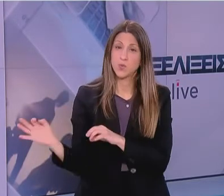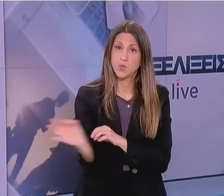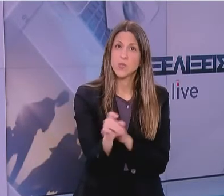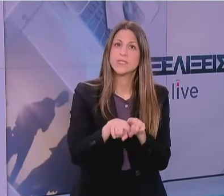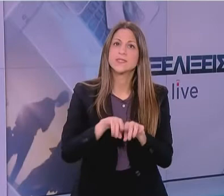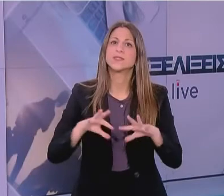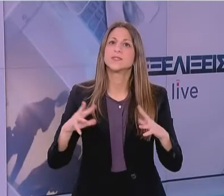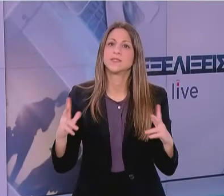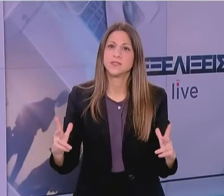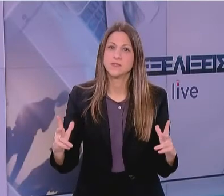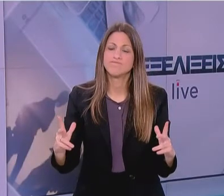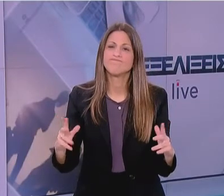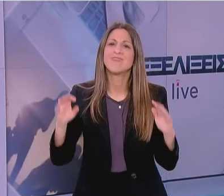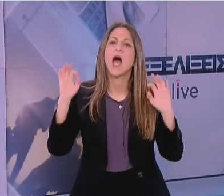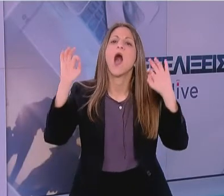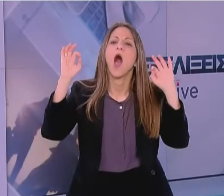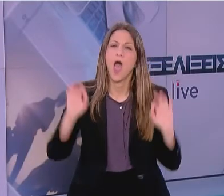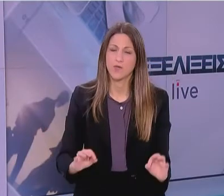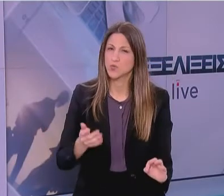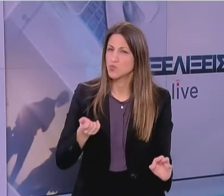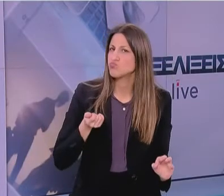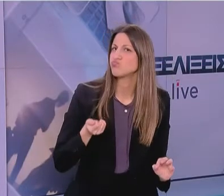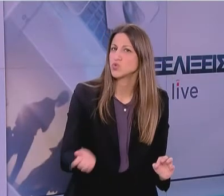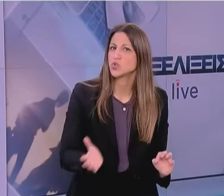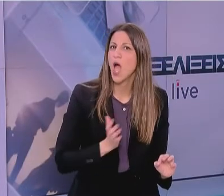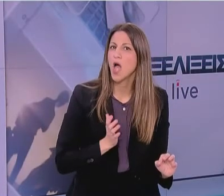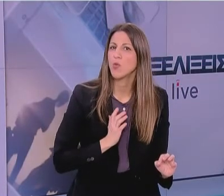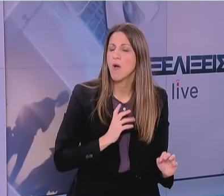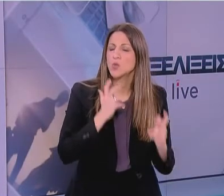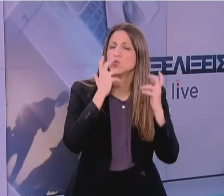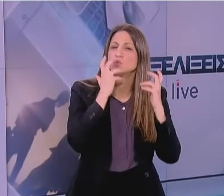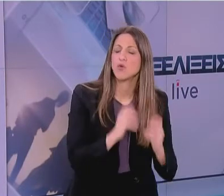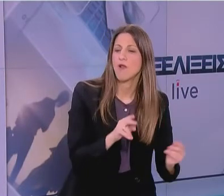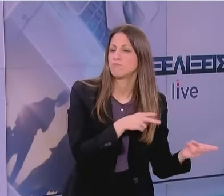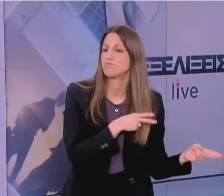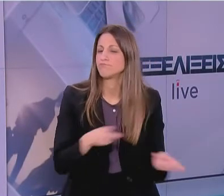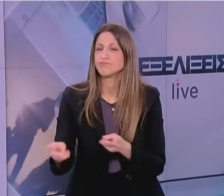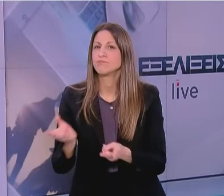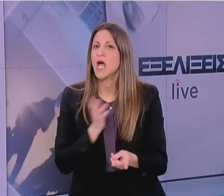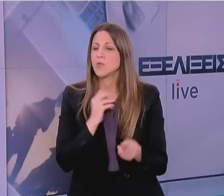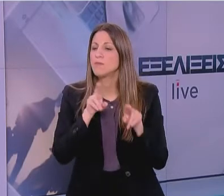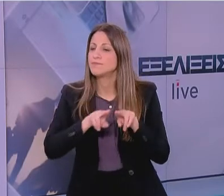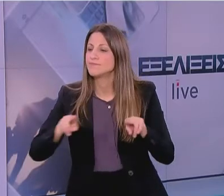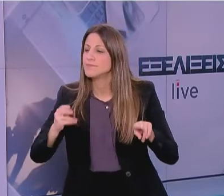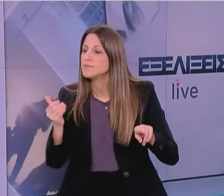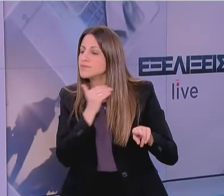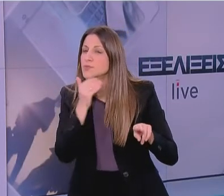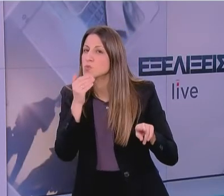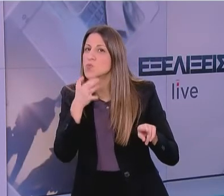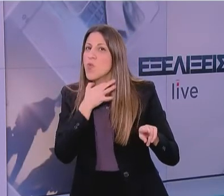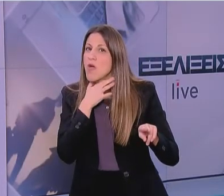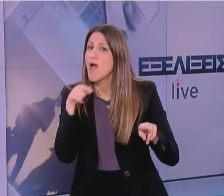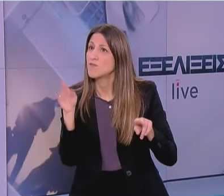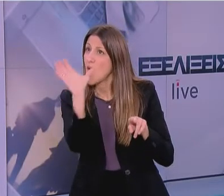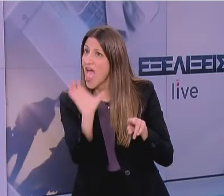σκληρά δεδομένα που είναι η ακριβής καταγραφή σοβαρών περιστατικών σε ΜΕΘ και θανάτων, που δεν γίνεται στις περισσότερες χώρες